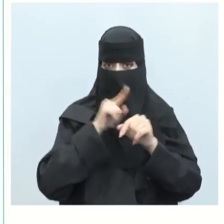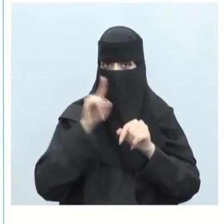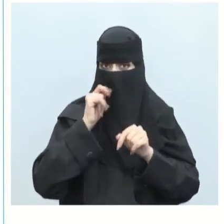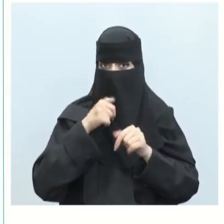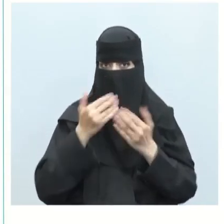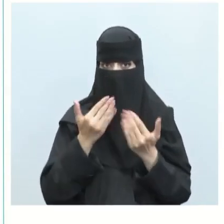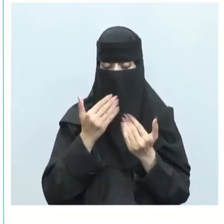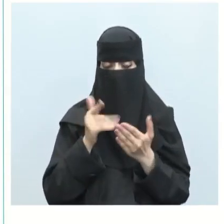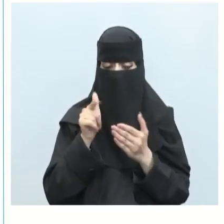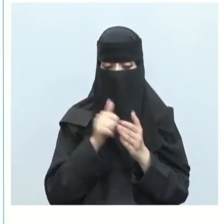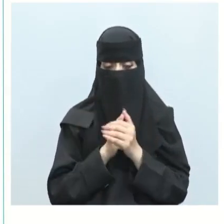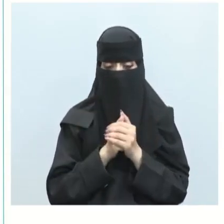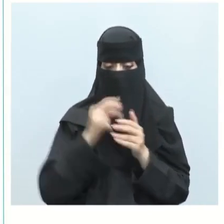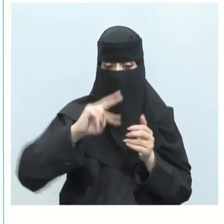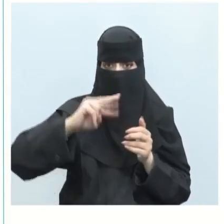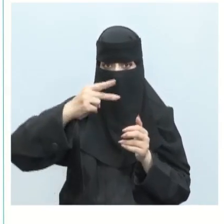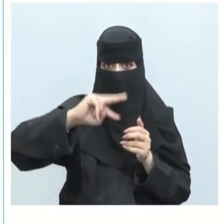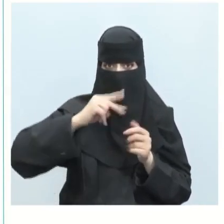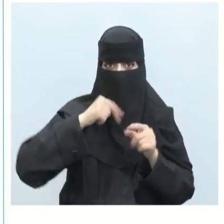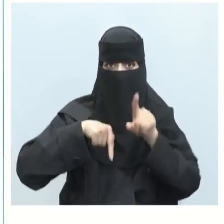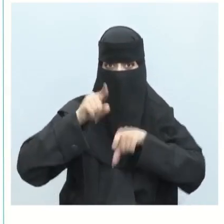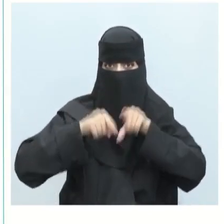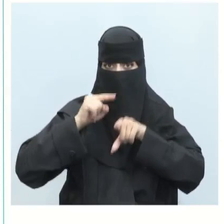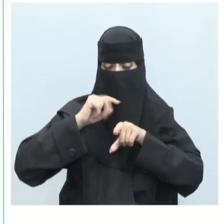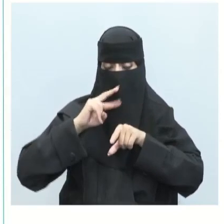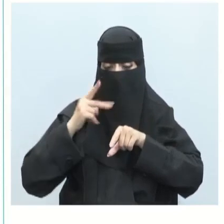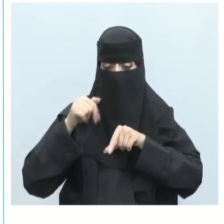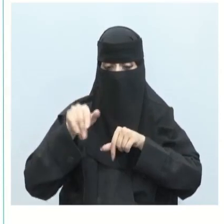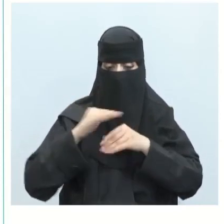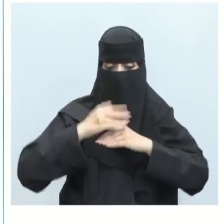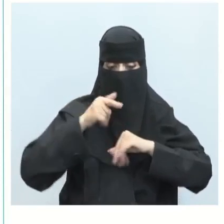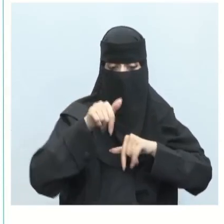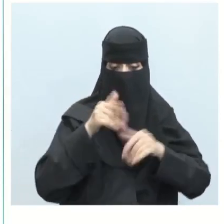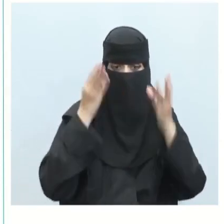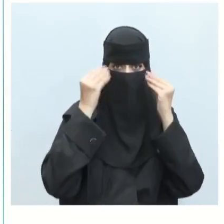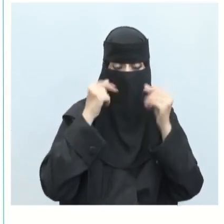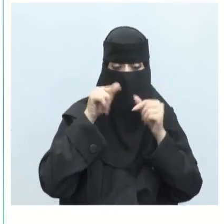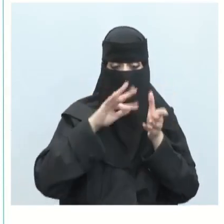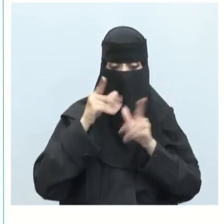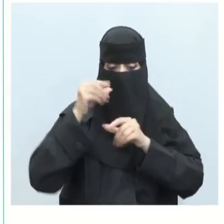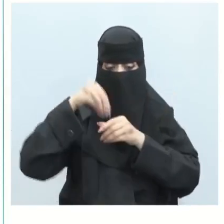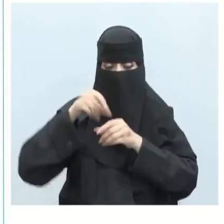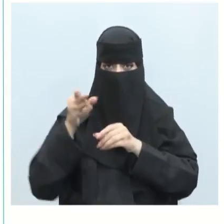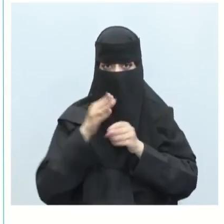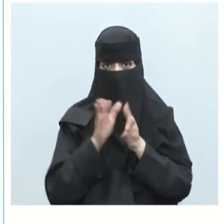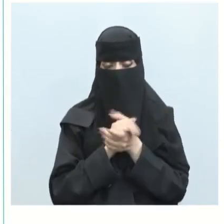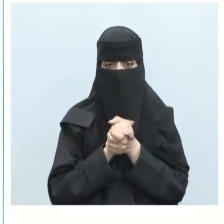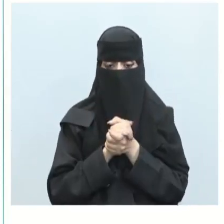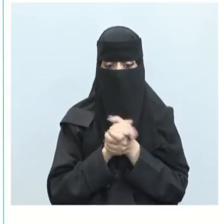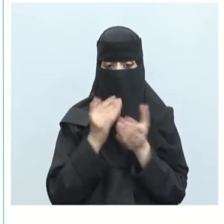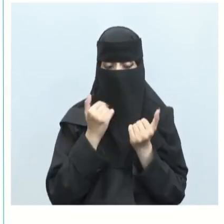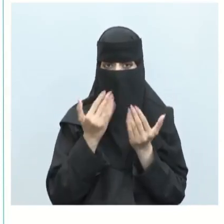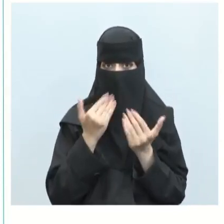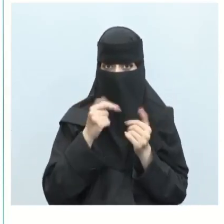يكون هناك اي تهديدات لهذا المستخدم وللجهاز وللمعلومات الموجوده على هذا الجهاز بدون